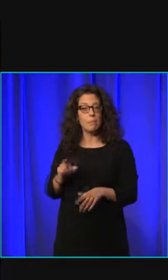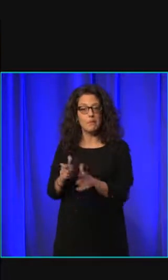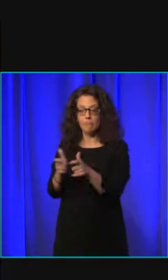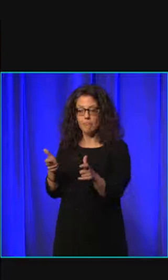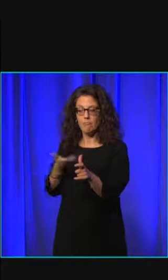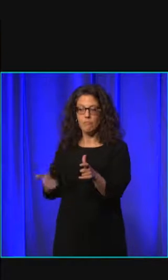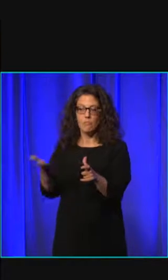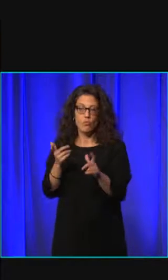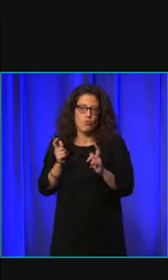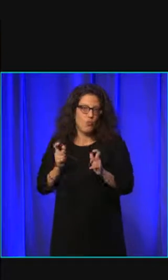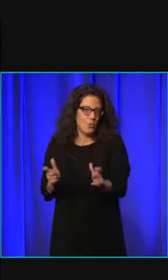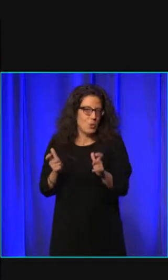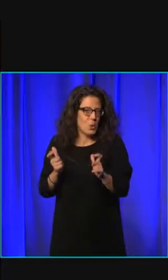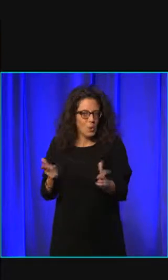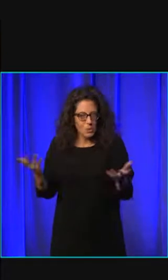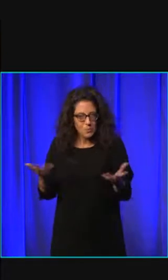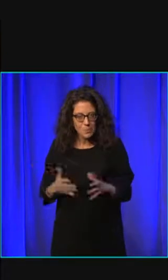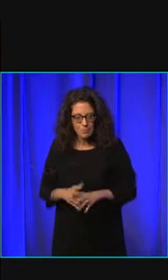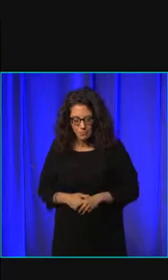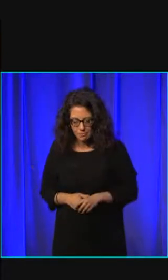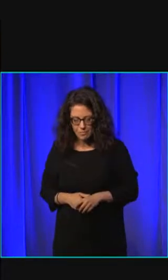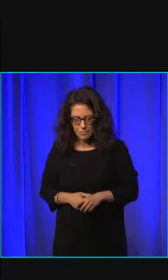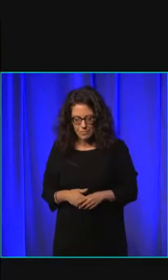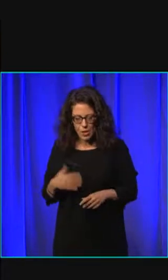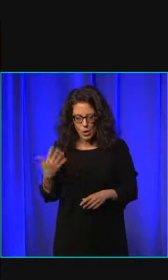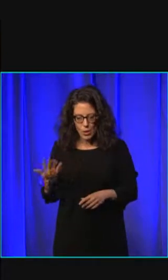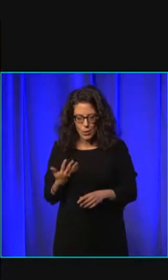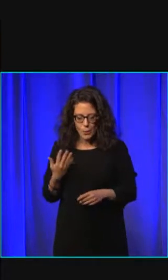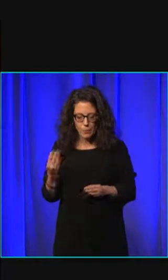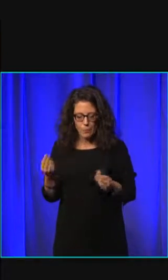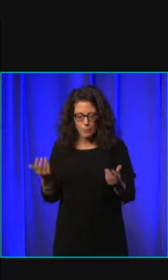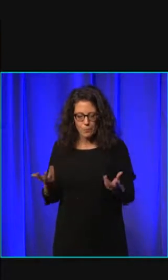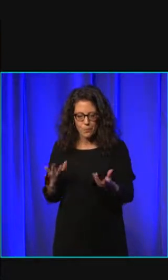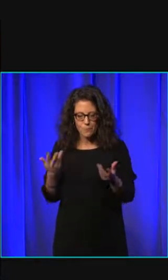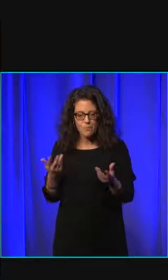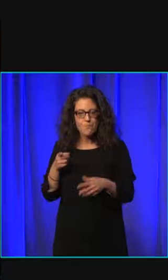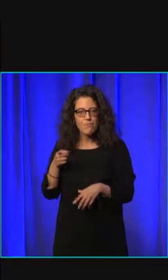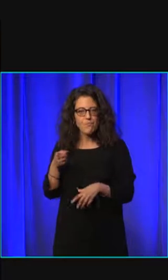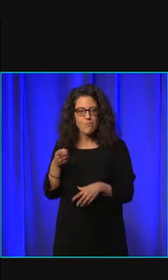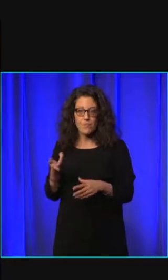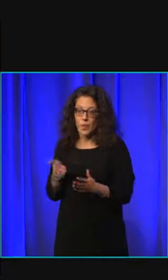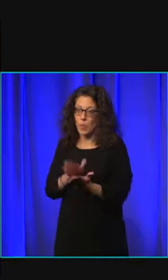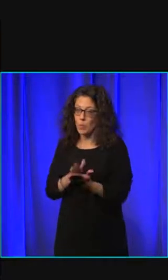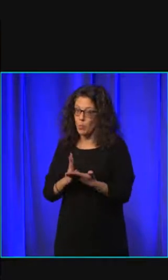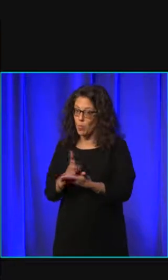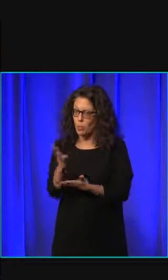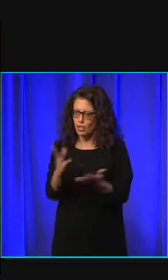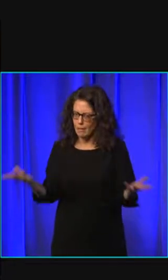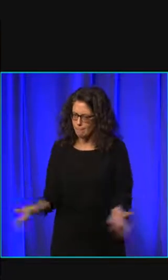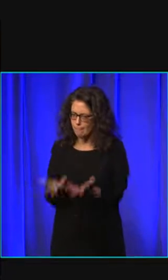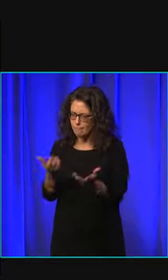a le privilège de promouvoir le double projet, c'est-à-dire le